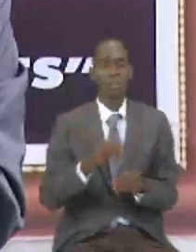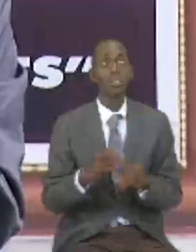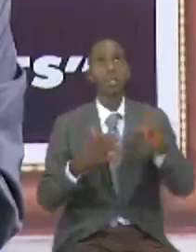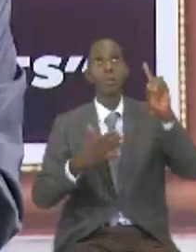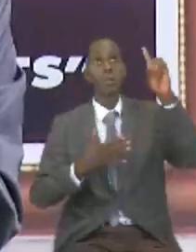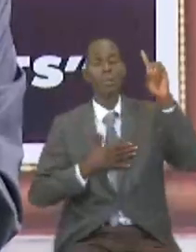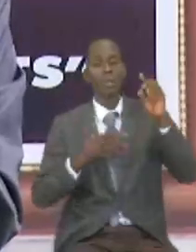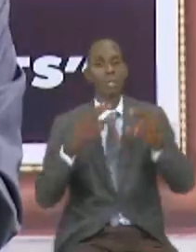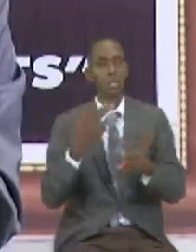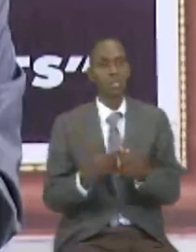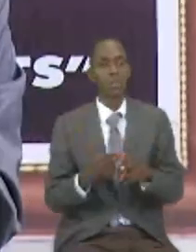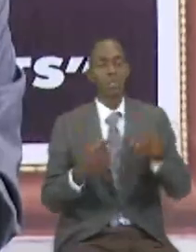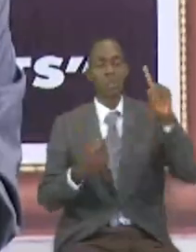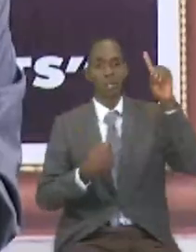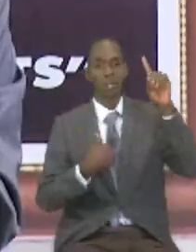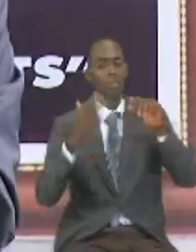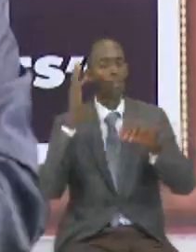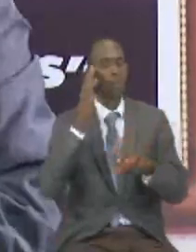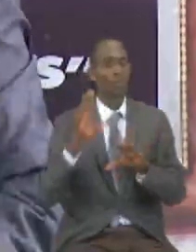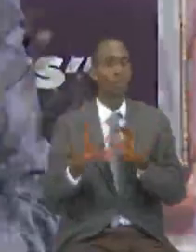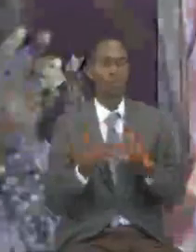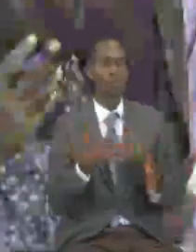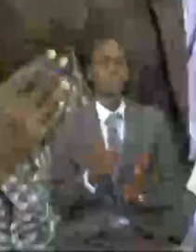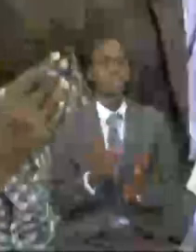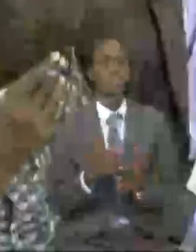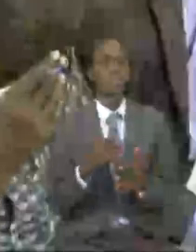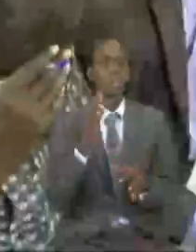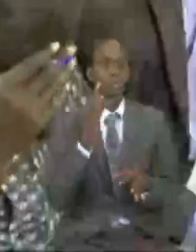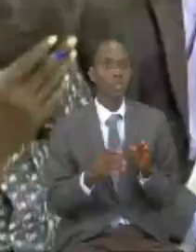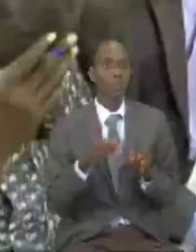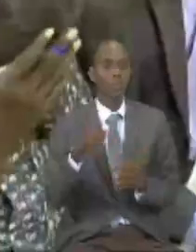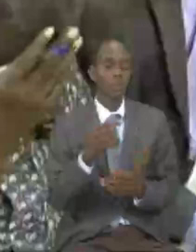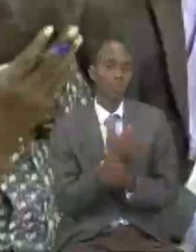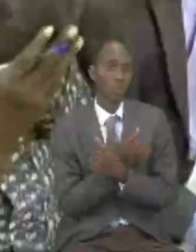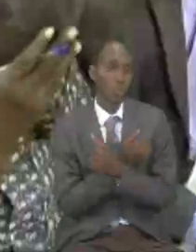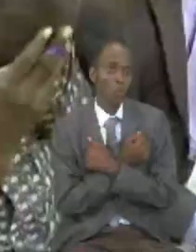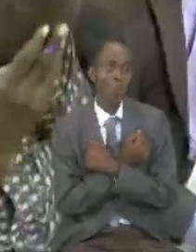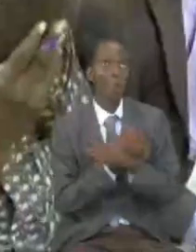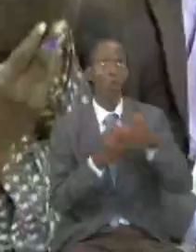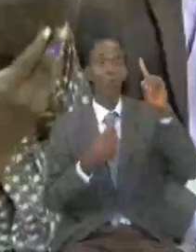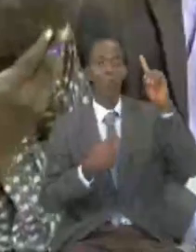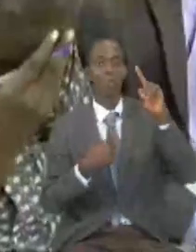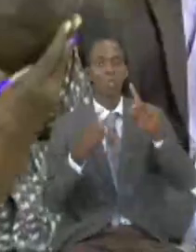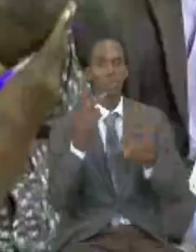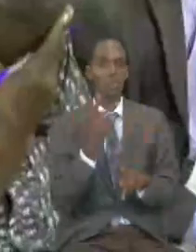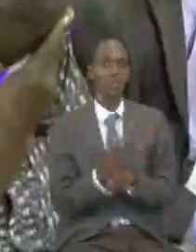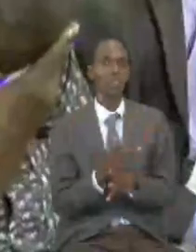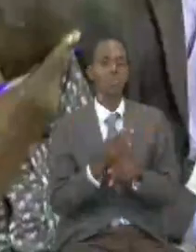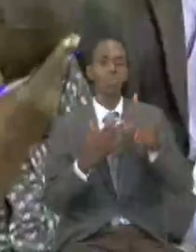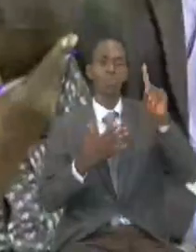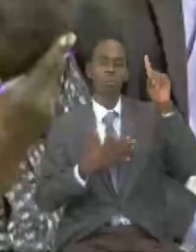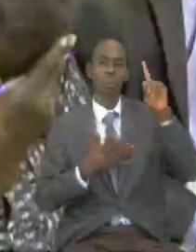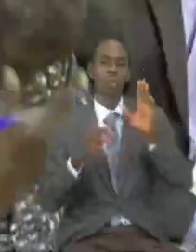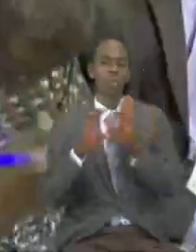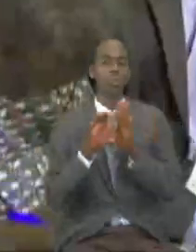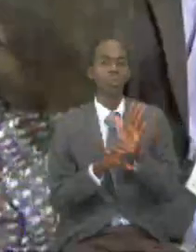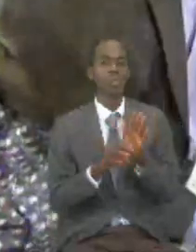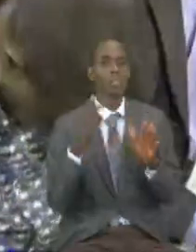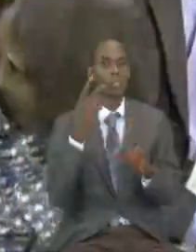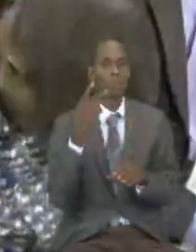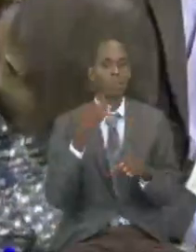chose en mon nom, je le ferai. Si vous m'aimez, gardez mes commandements.